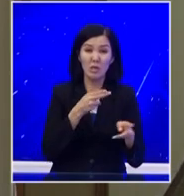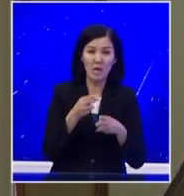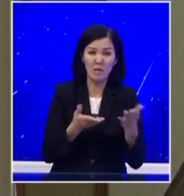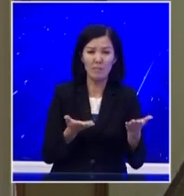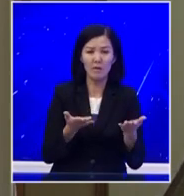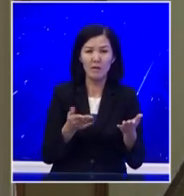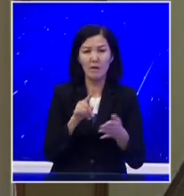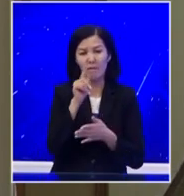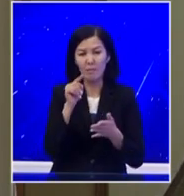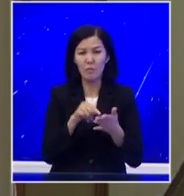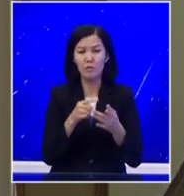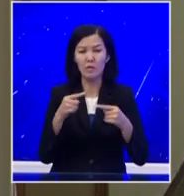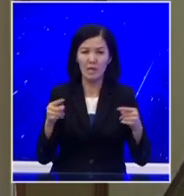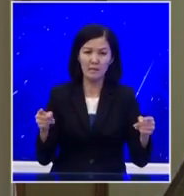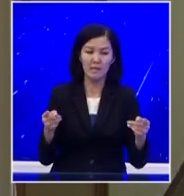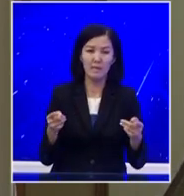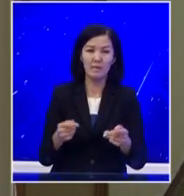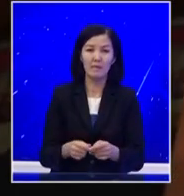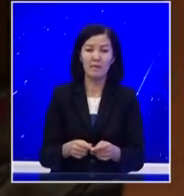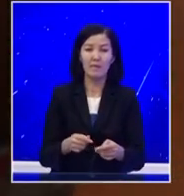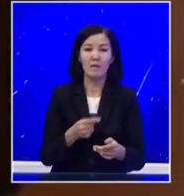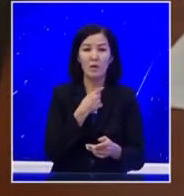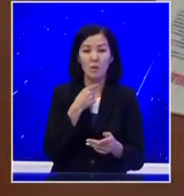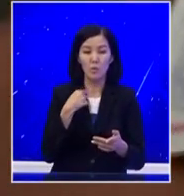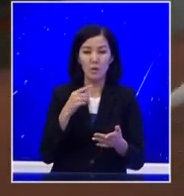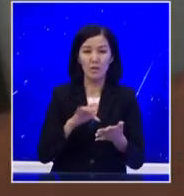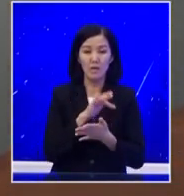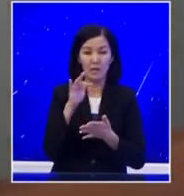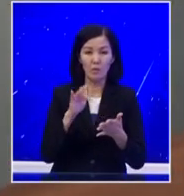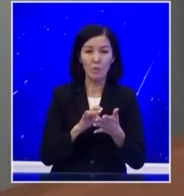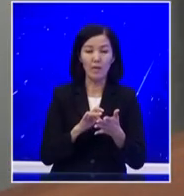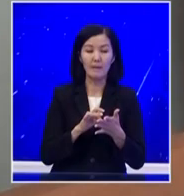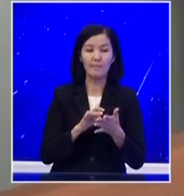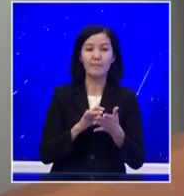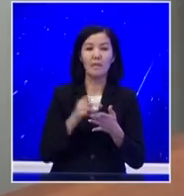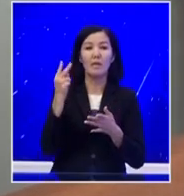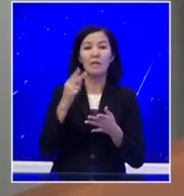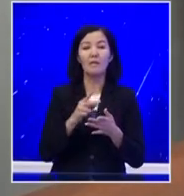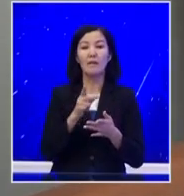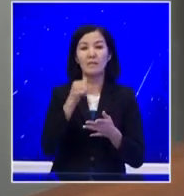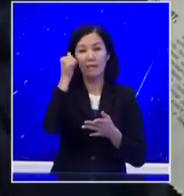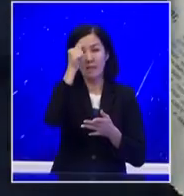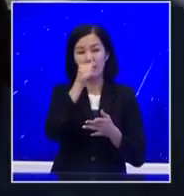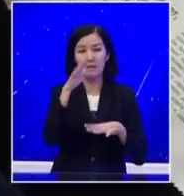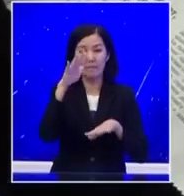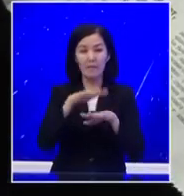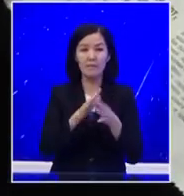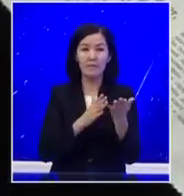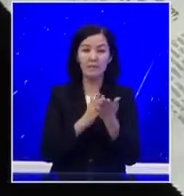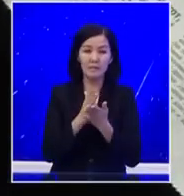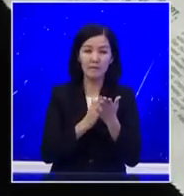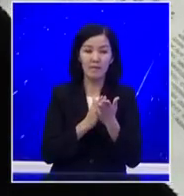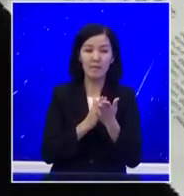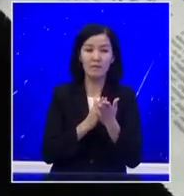граждан наших жителей города талдыкорган до работы пресс-секретарем порядка 20 лет трудился в банковской сфере и заниматься